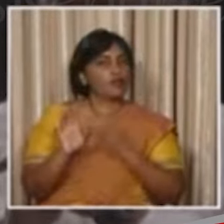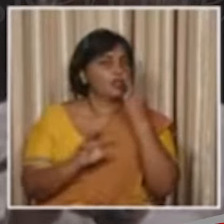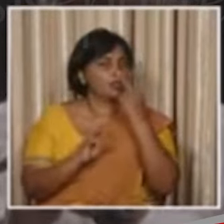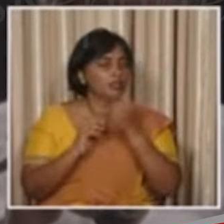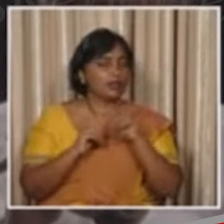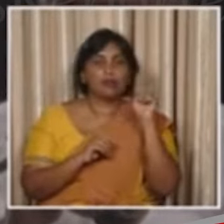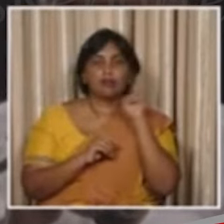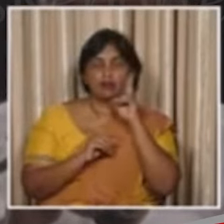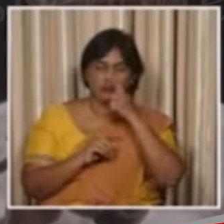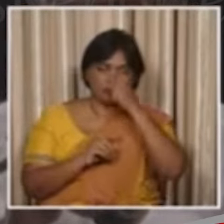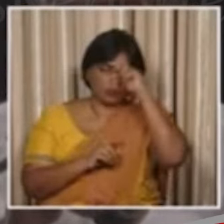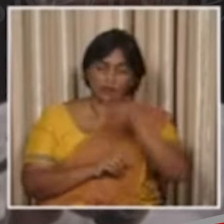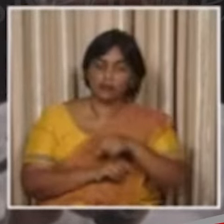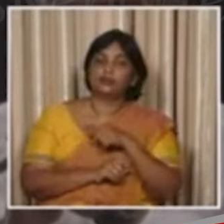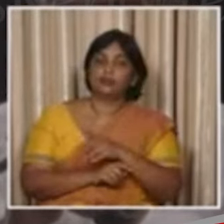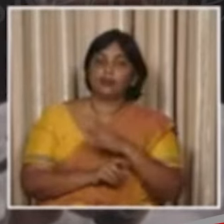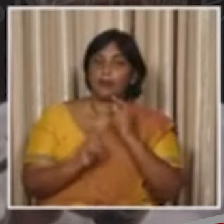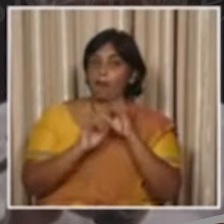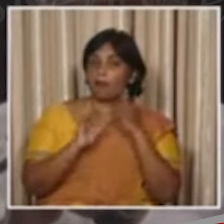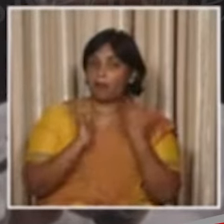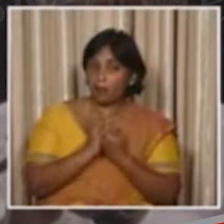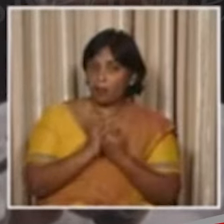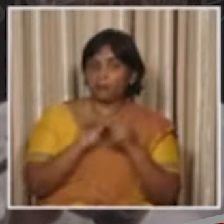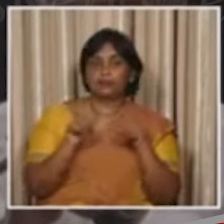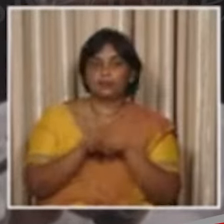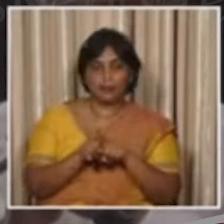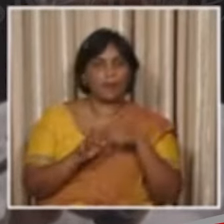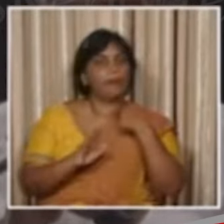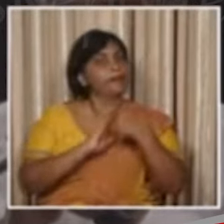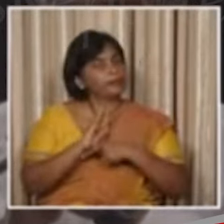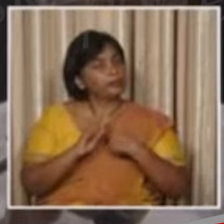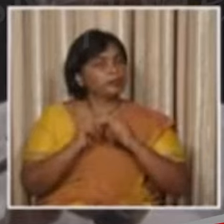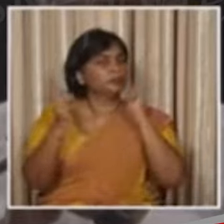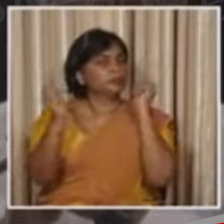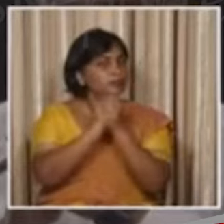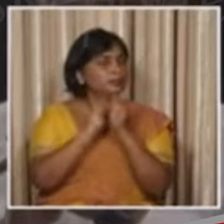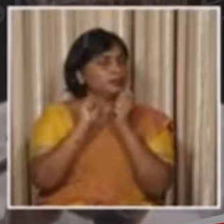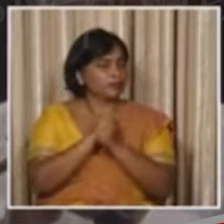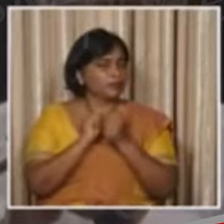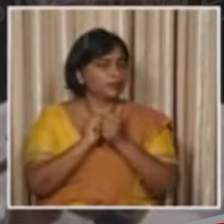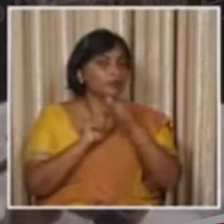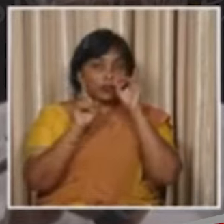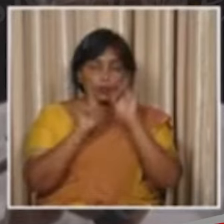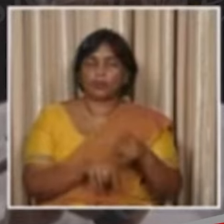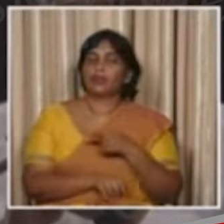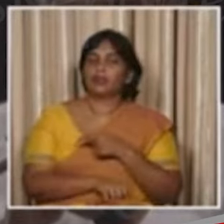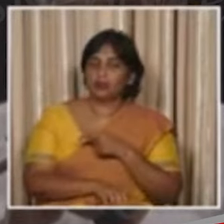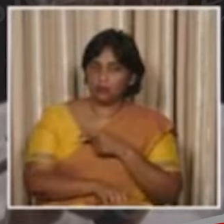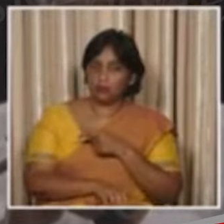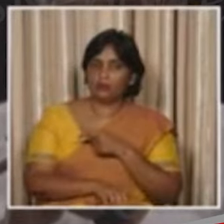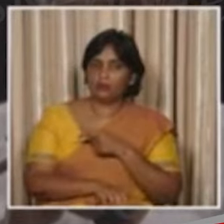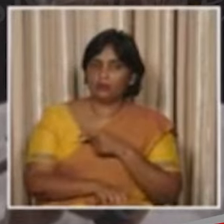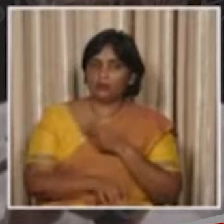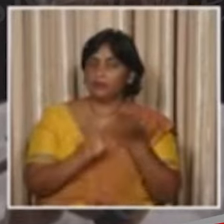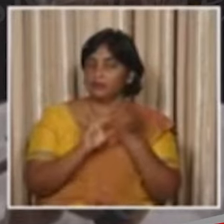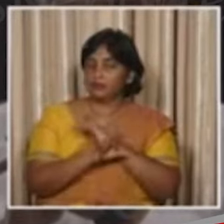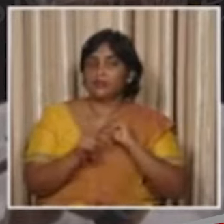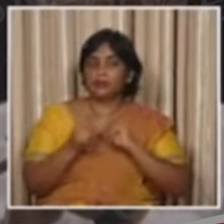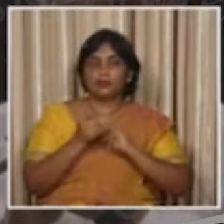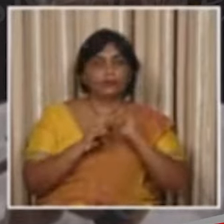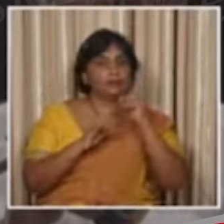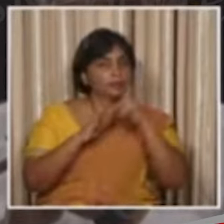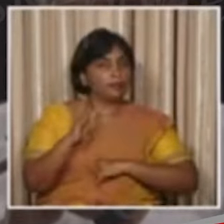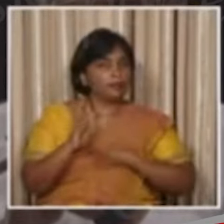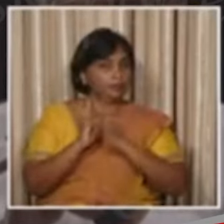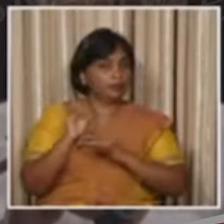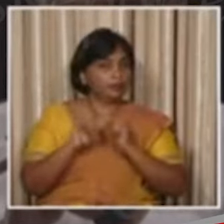රනිල් වික්‍රමසිංහ මැතිතුමා ප්‍රතිපත්තියක් විදියට රටේ වෙනස්කම් ටික කරන විදිය තමයි මේ. කලින් සුසිල් ප්‍රේමජයන් තැමතුමා